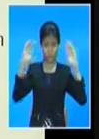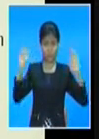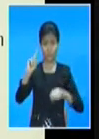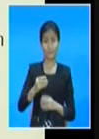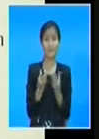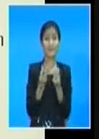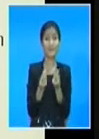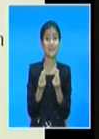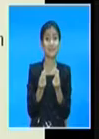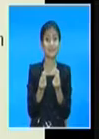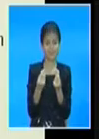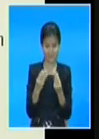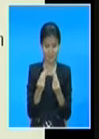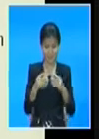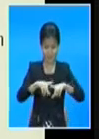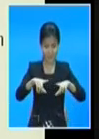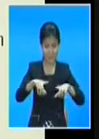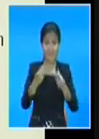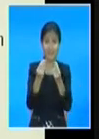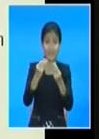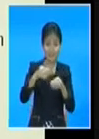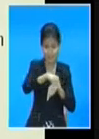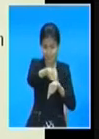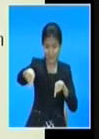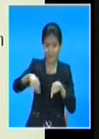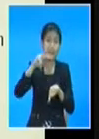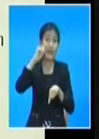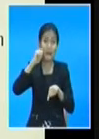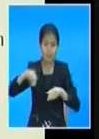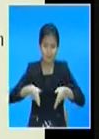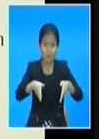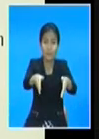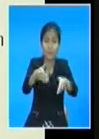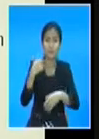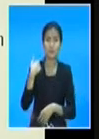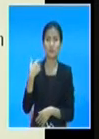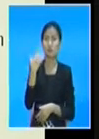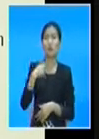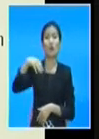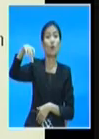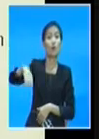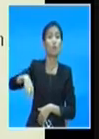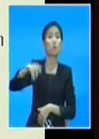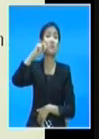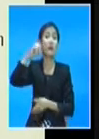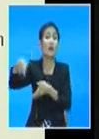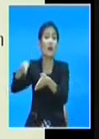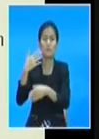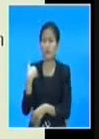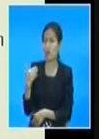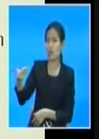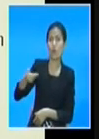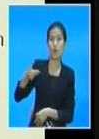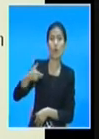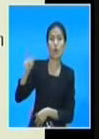มีลำห้วยผ่านอันนี้ของแท้นะฮะกรมชนประทานมาขอทำฝายผมก็ให้ทำที่ดินผมพังไปเยอะต้นย